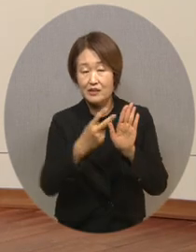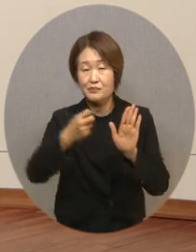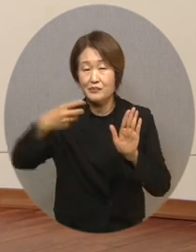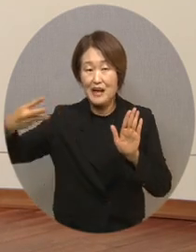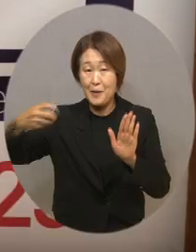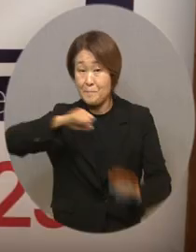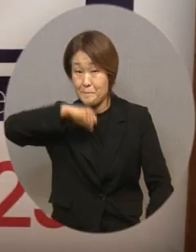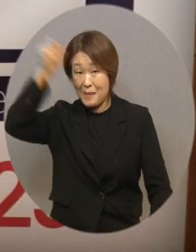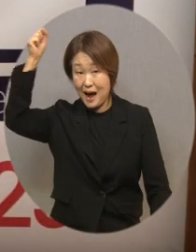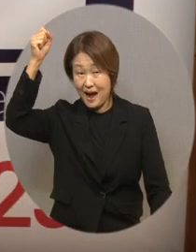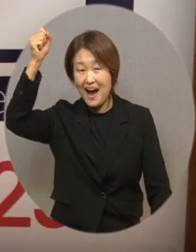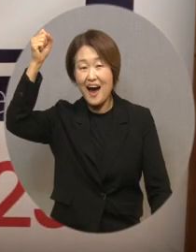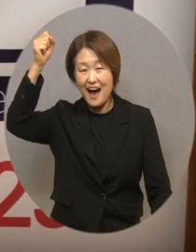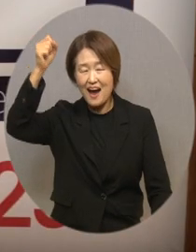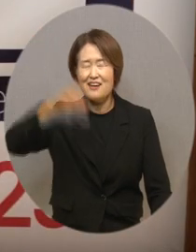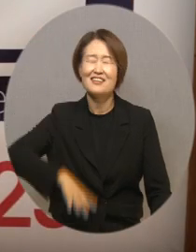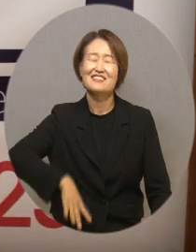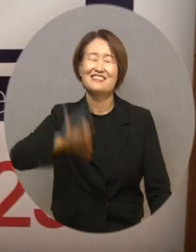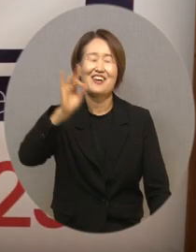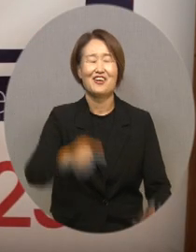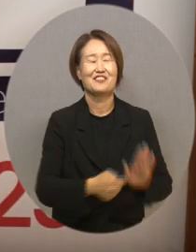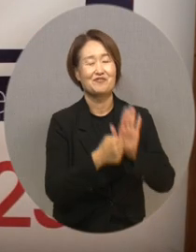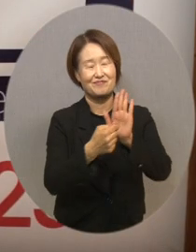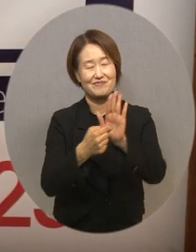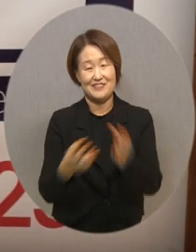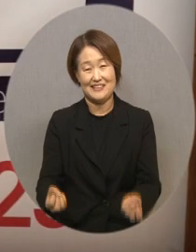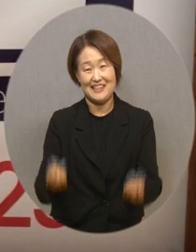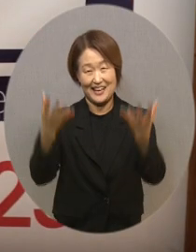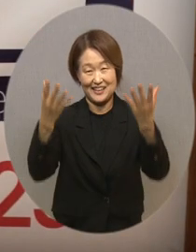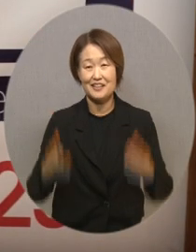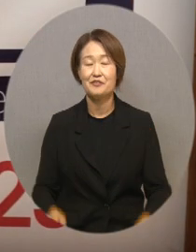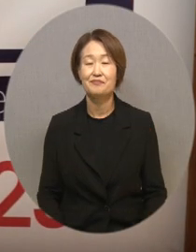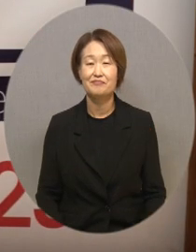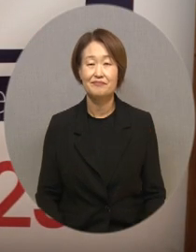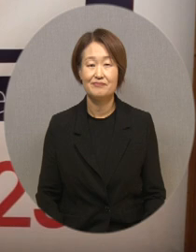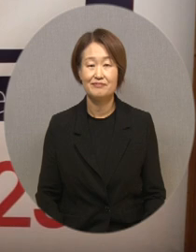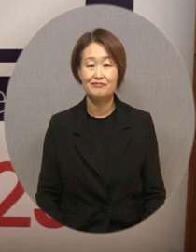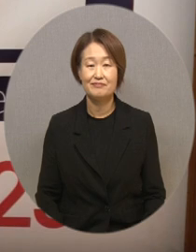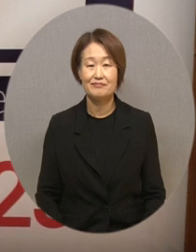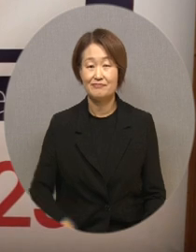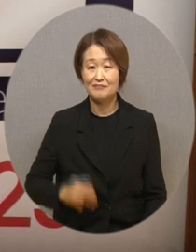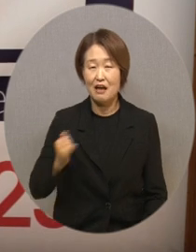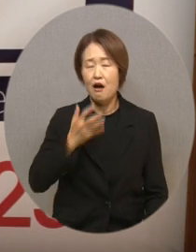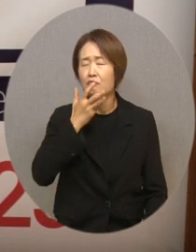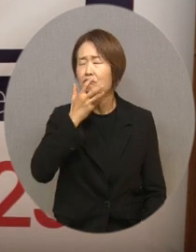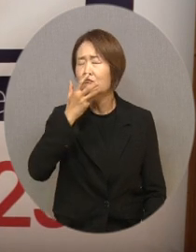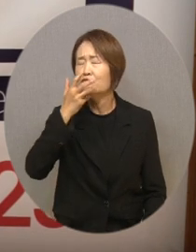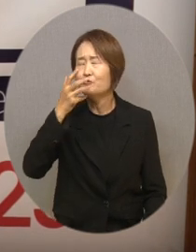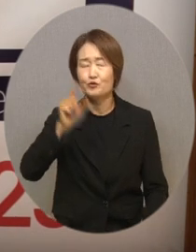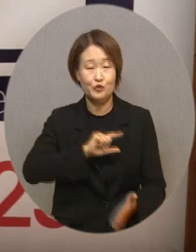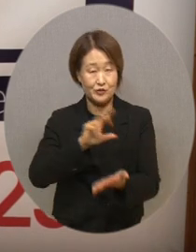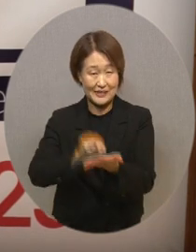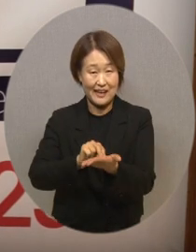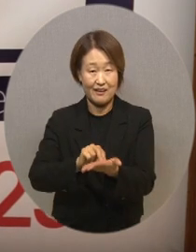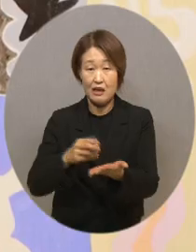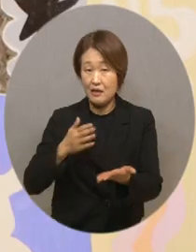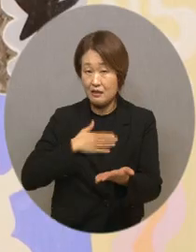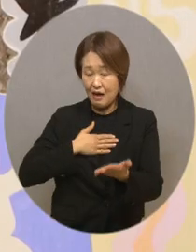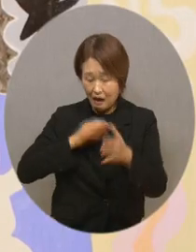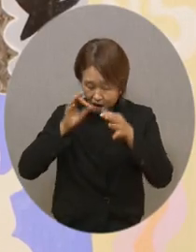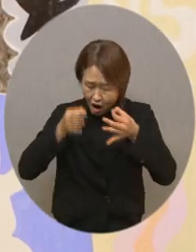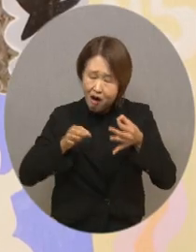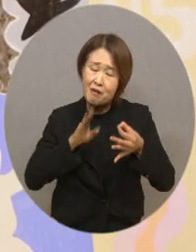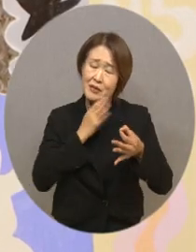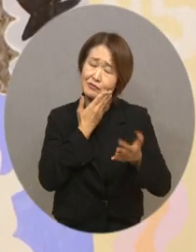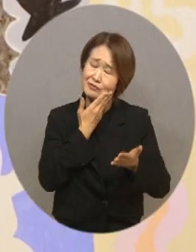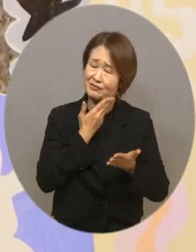2023년에 당선돼 갖게 된 생애 첫 개인전입니다. 작가는 꿈이라는 주제로 나 자신에게